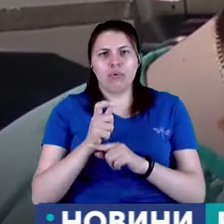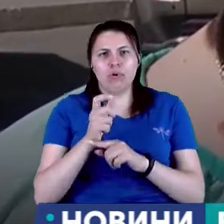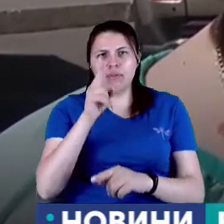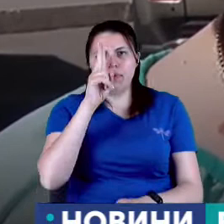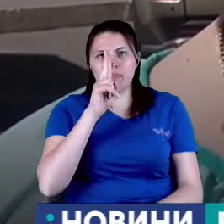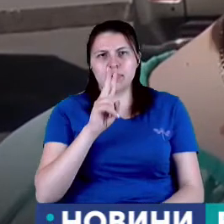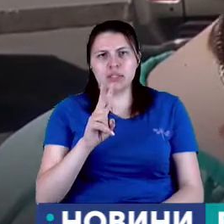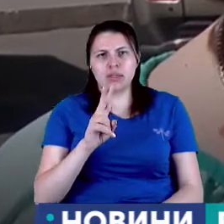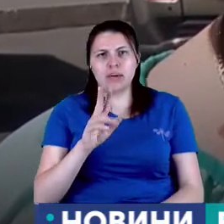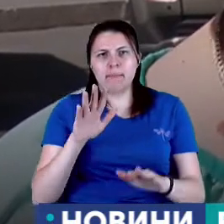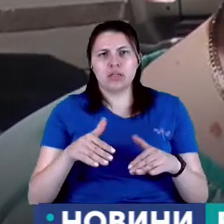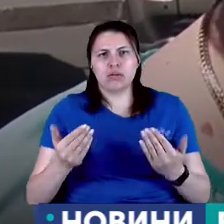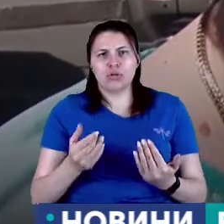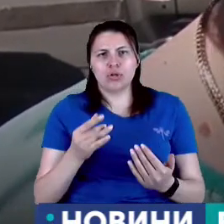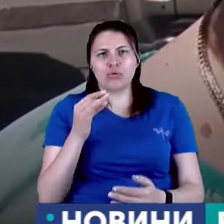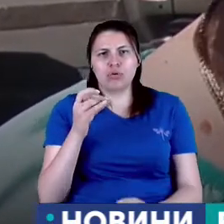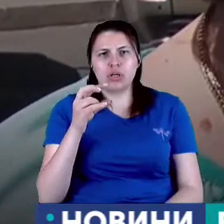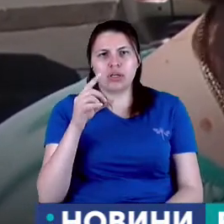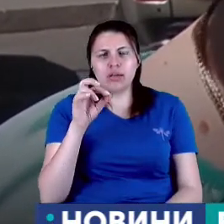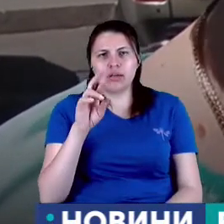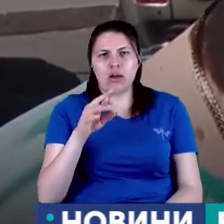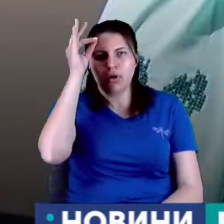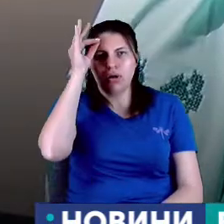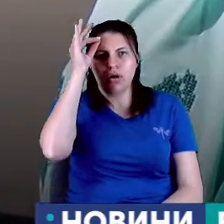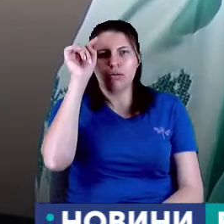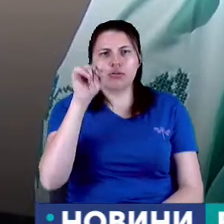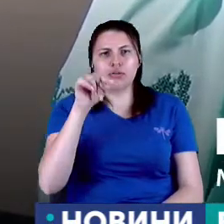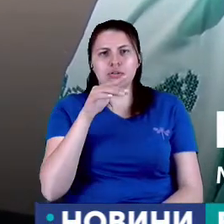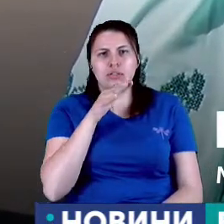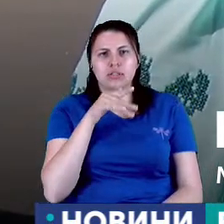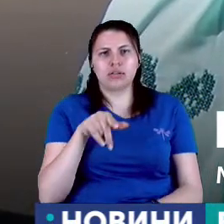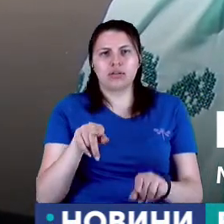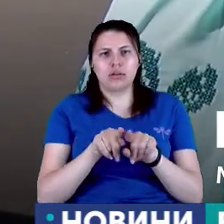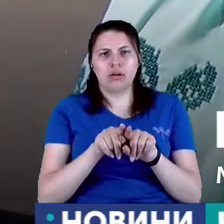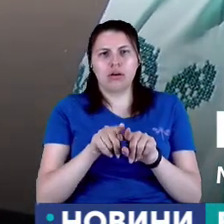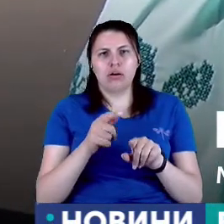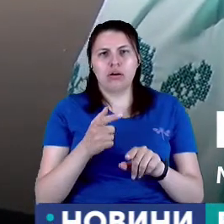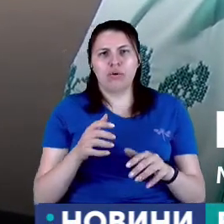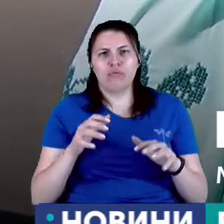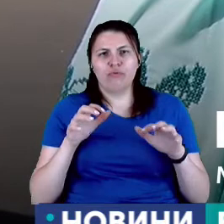жителька Юлія Барвіно пригадує ті часи так. В окупації було дуже страшно.